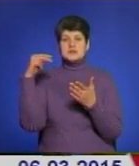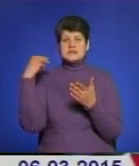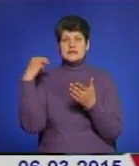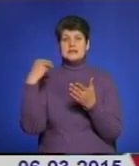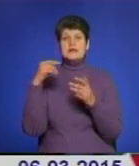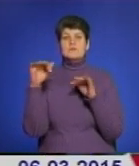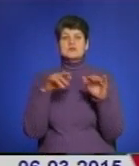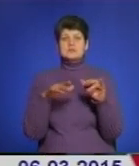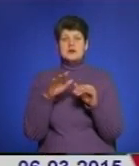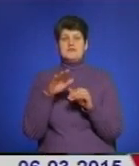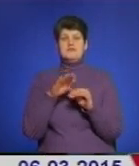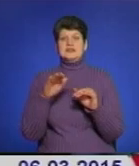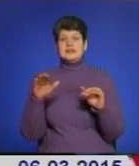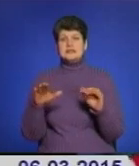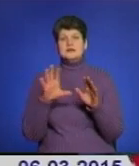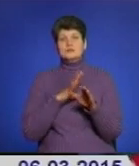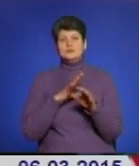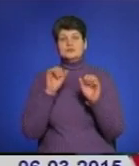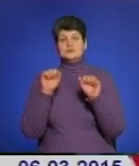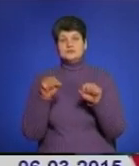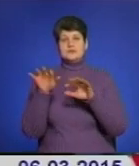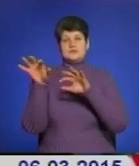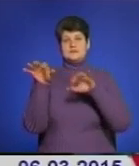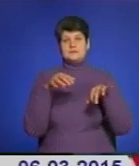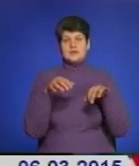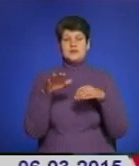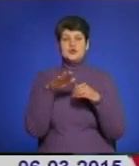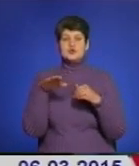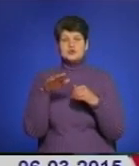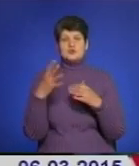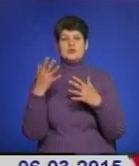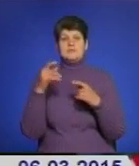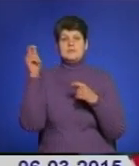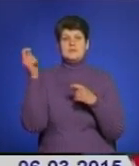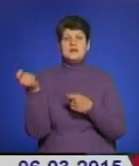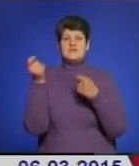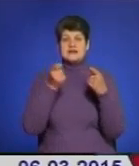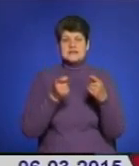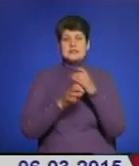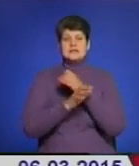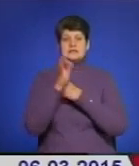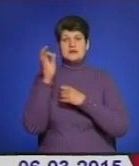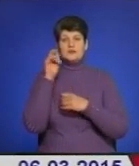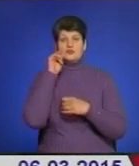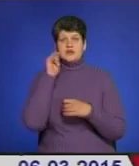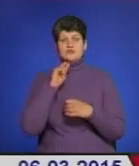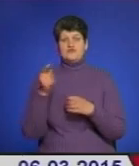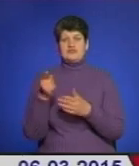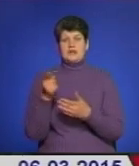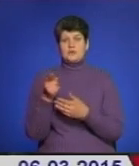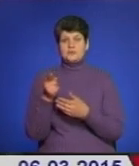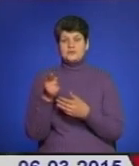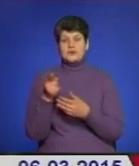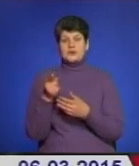дитини, стало можливим їх вивезти з зони бойових дій і перевезти їх на Західну Україну, в місто Тернопіль. До